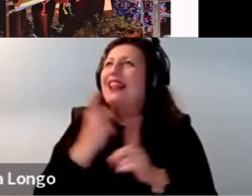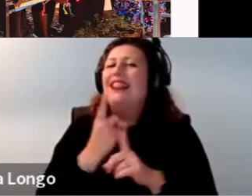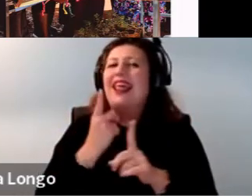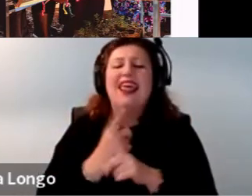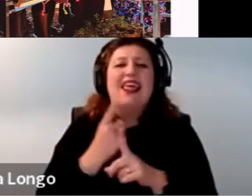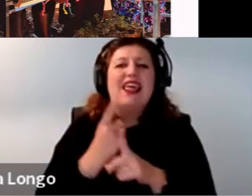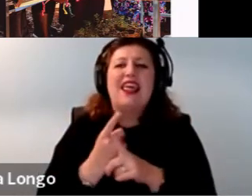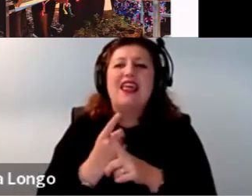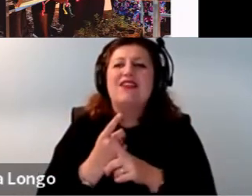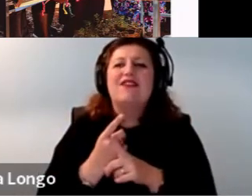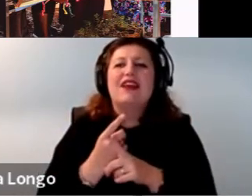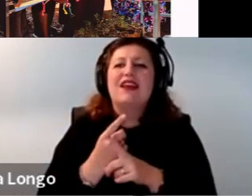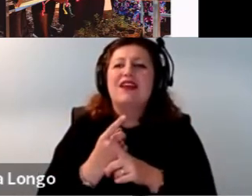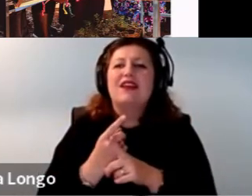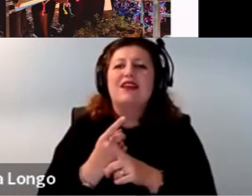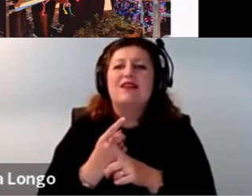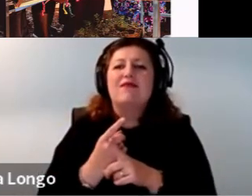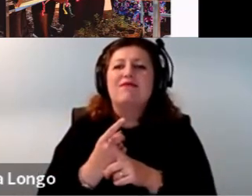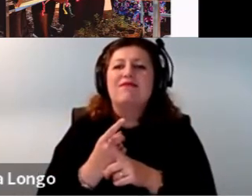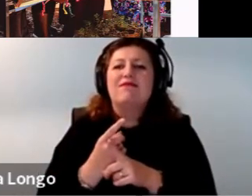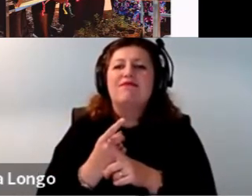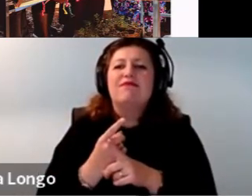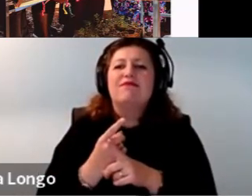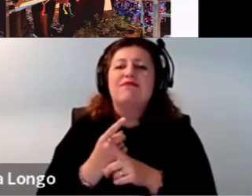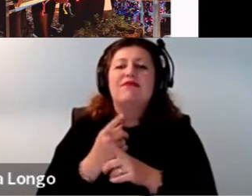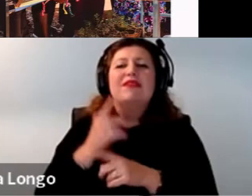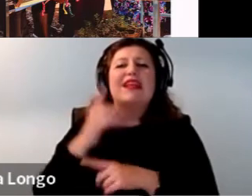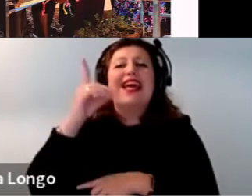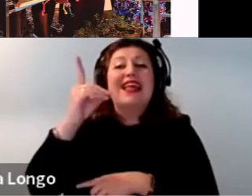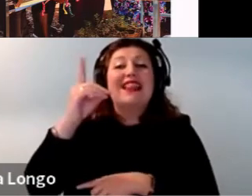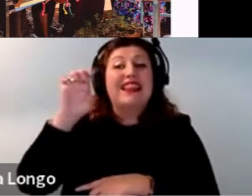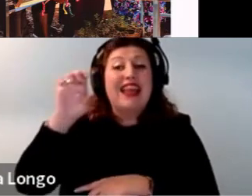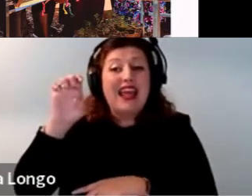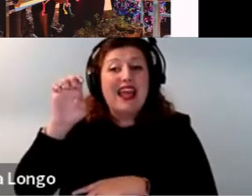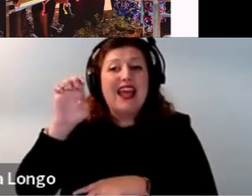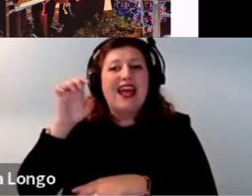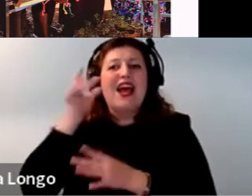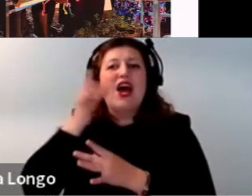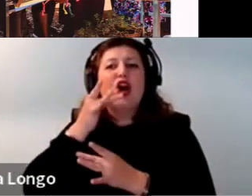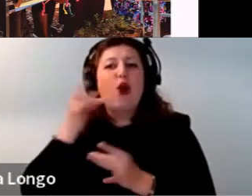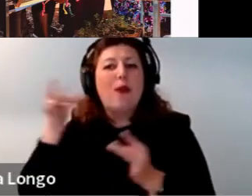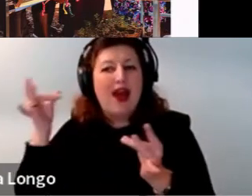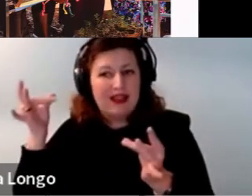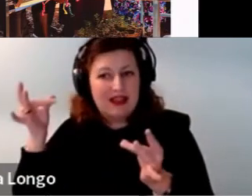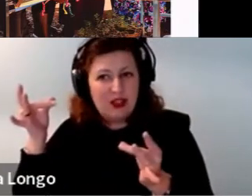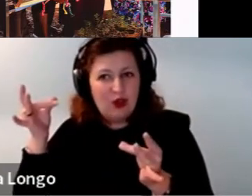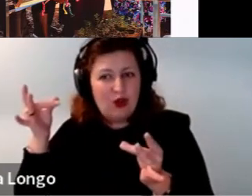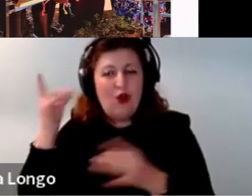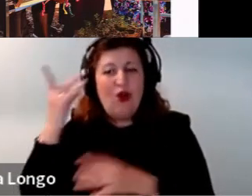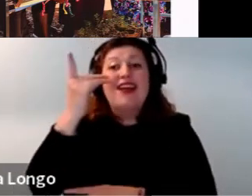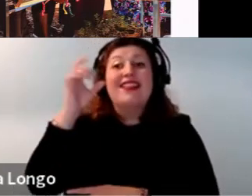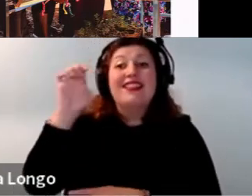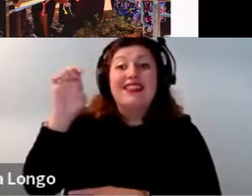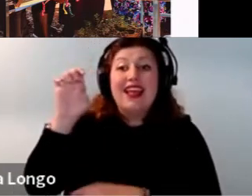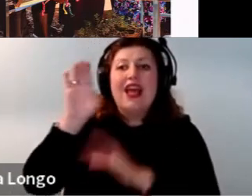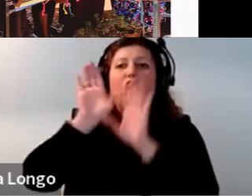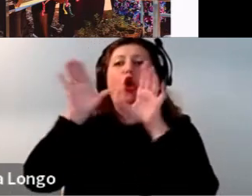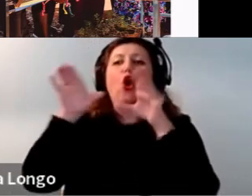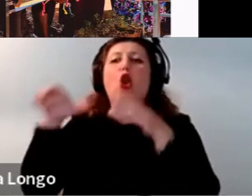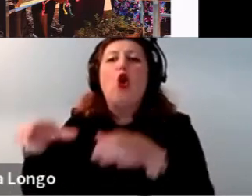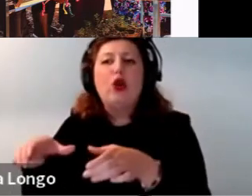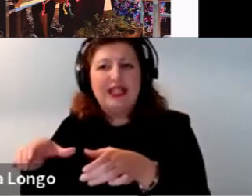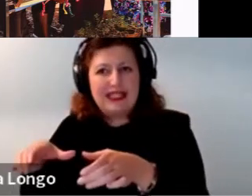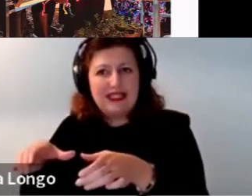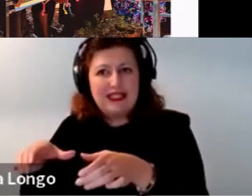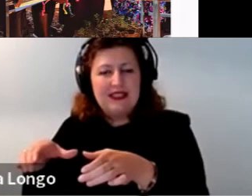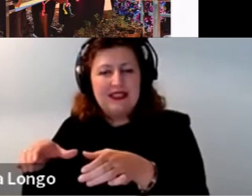deromanticizzato e se possibile decolonizzato, con l'idea che il primo passo quando si arriva in questi luoghi è di